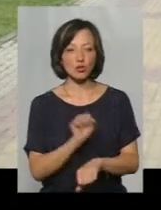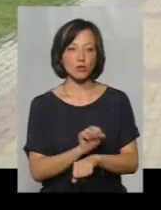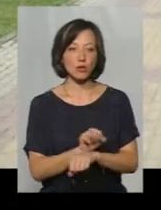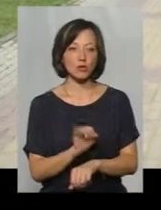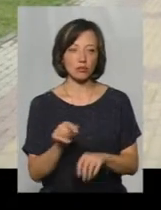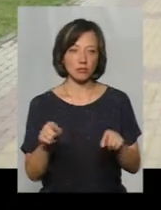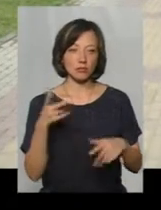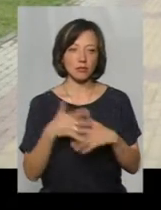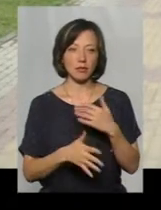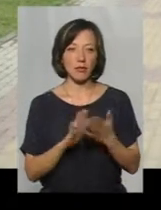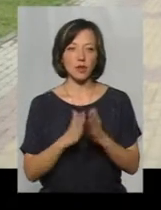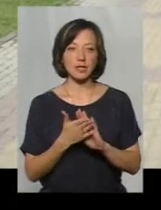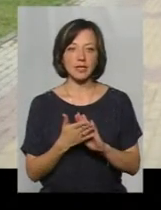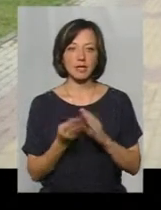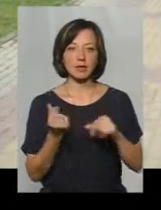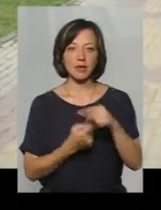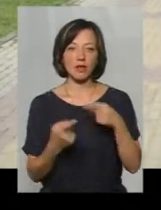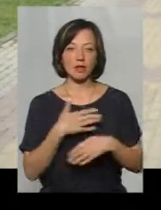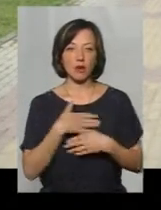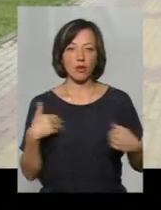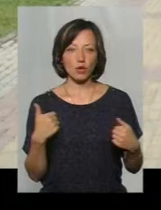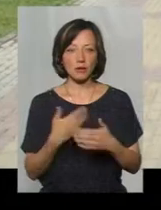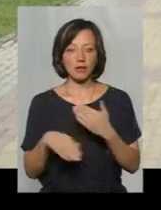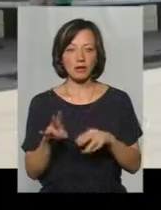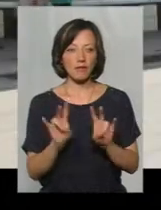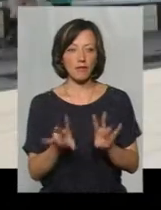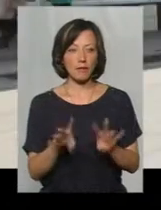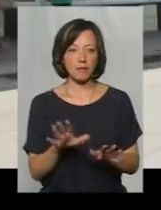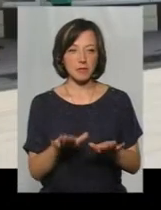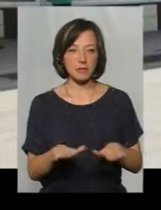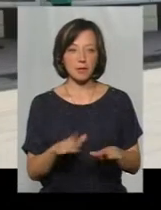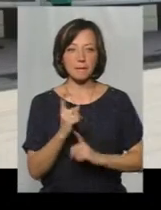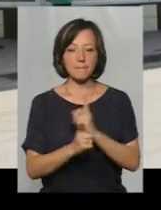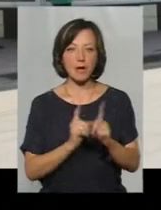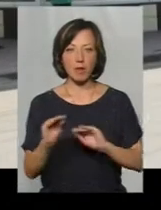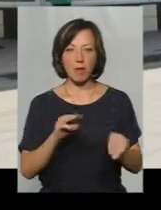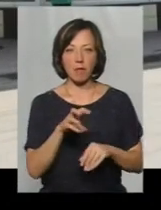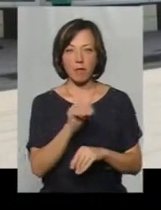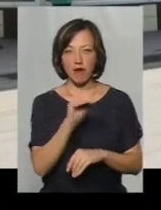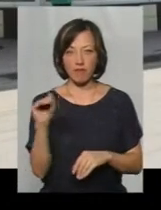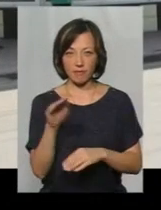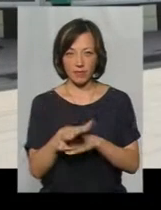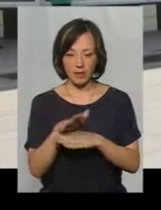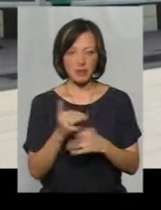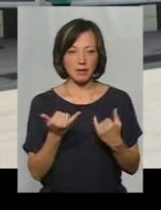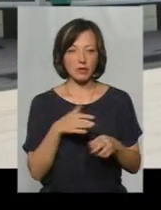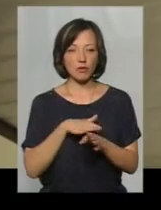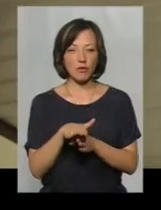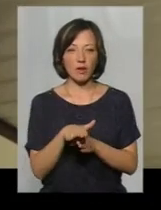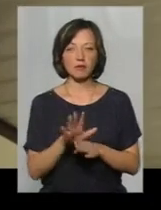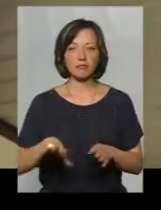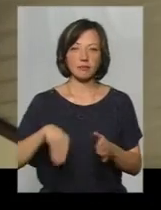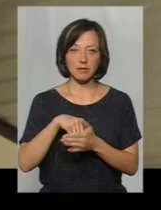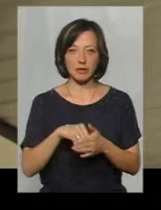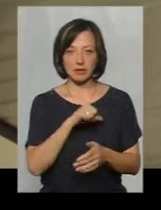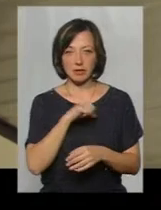І теж тут буде зрозуміла позиція також підприємця, якщо він не захоче піти з насидженого місця. Переобладнання мафів, яке зараз триває, відбувається за рахунок